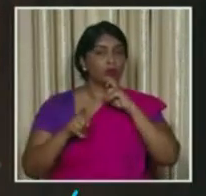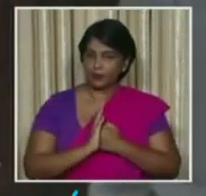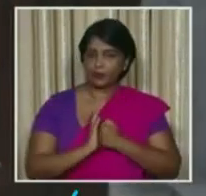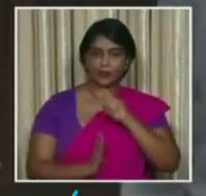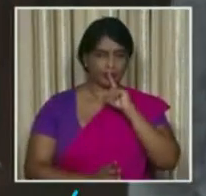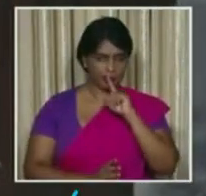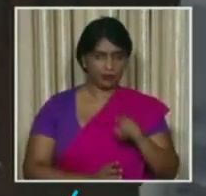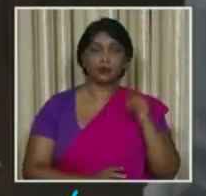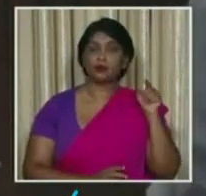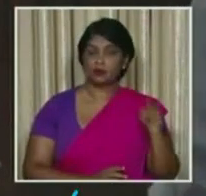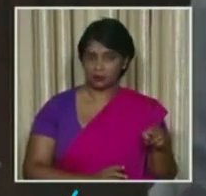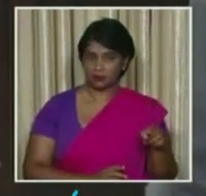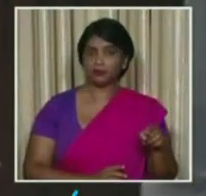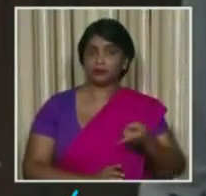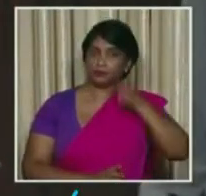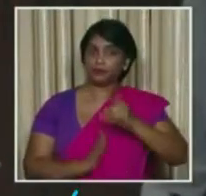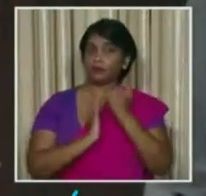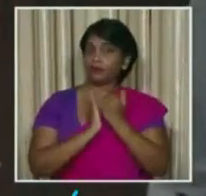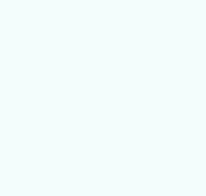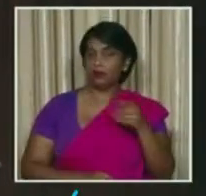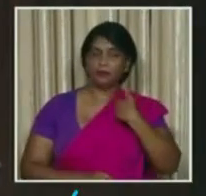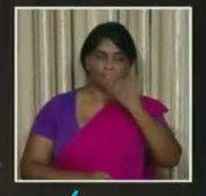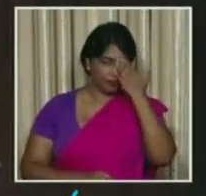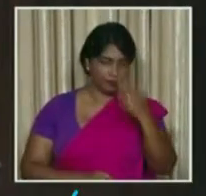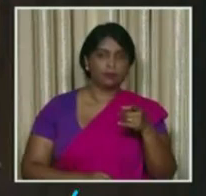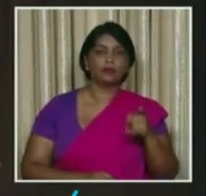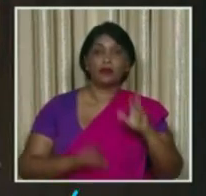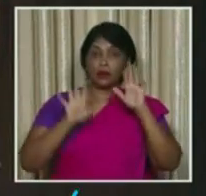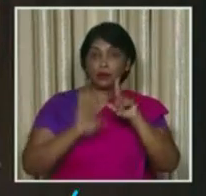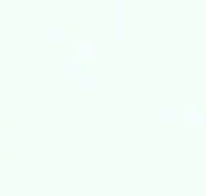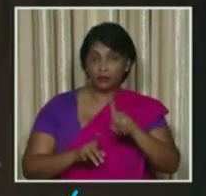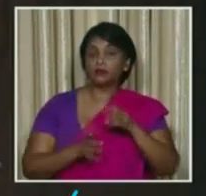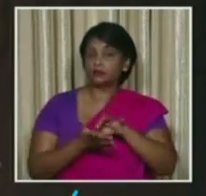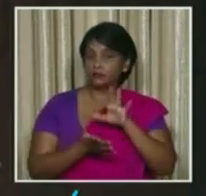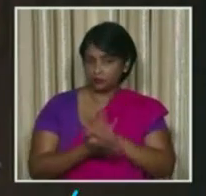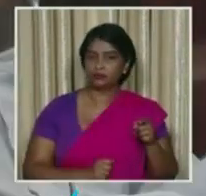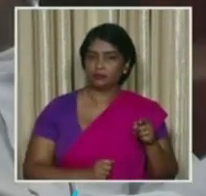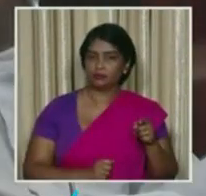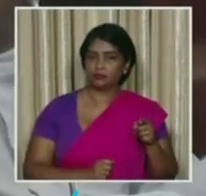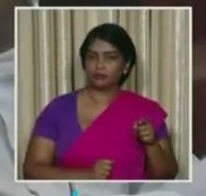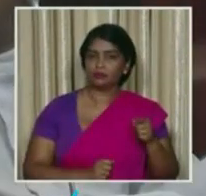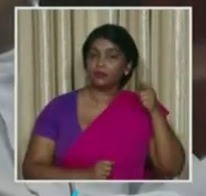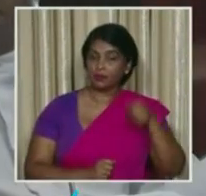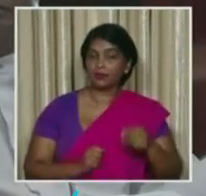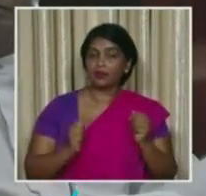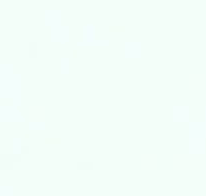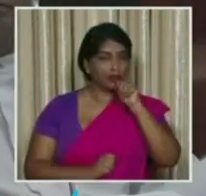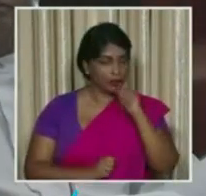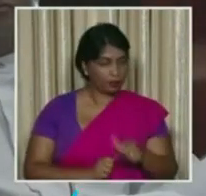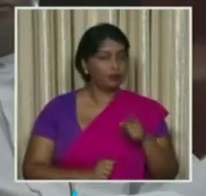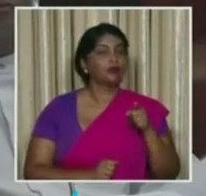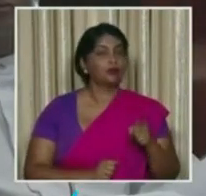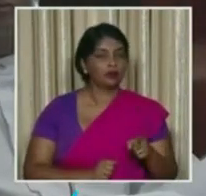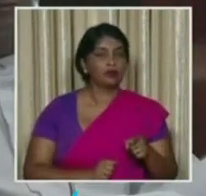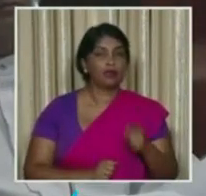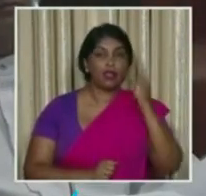අල්ල විසිකෙරුව. මොකද මේ ස්ථාවර නියෝග ඔබතුමා විසින් කඩ කරලා තියෙන්නේ. 9 වෙනිදා දුන්න තීන්දුව අහෝසි කරගන්න. මේ වෙච්ච වැඩේ ඇත්ත වශයෙන්ම අර